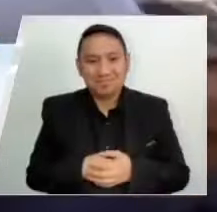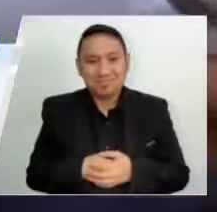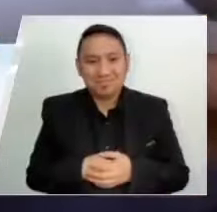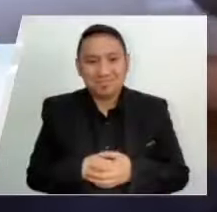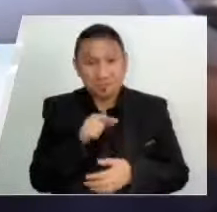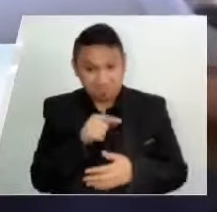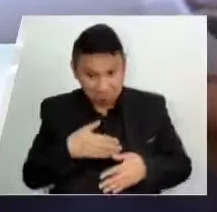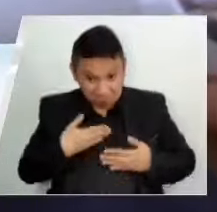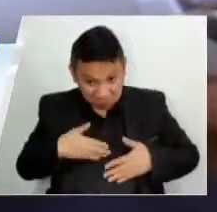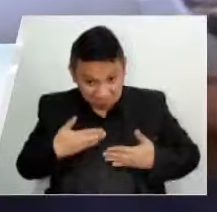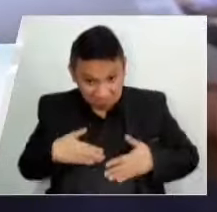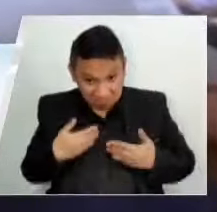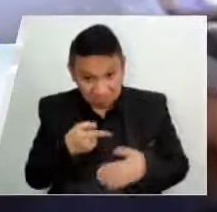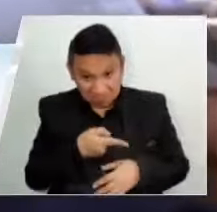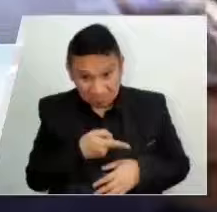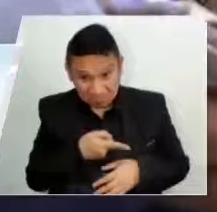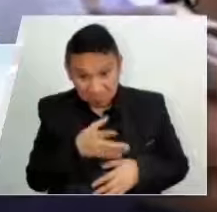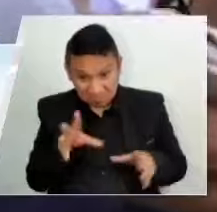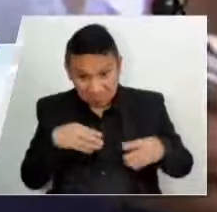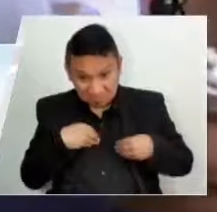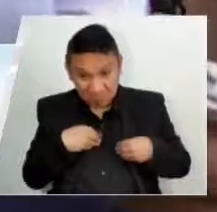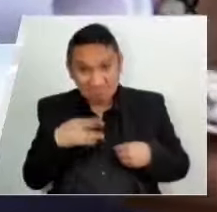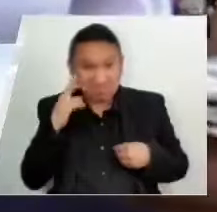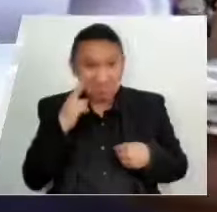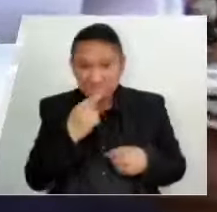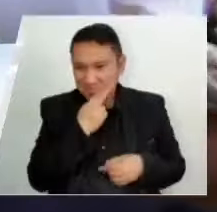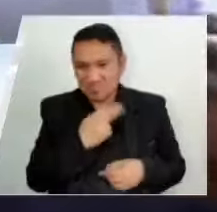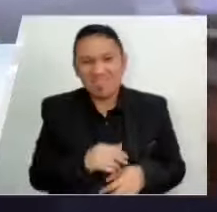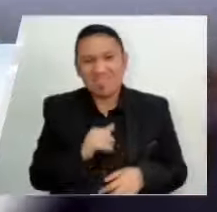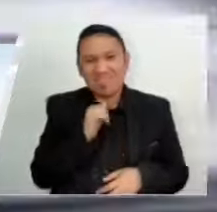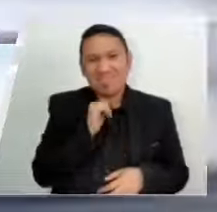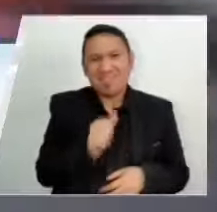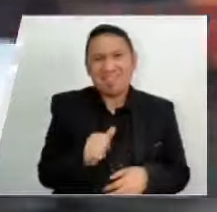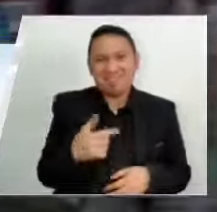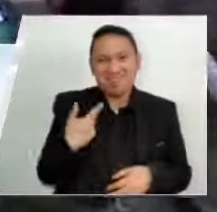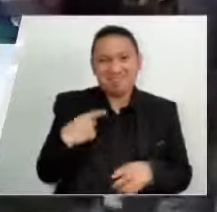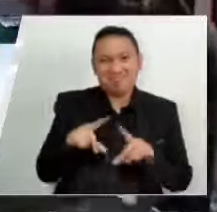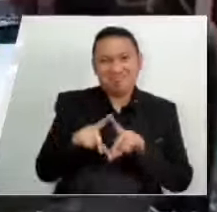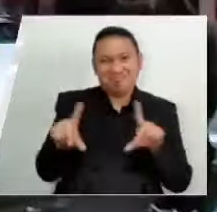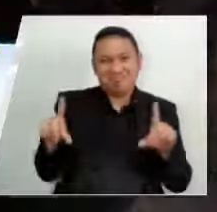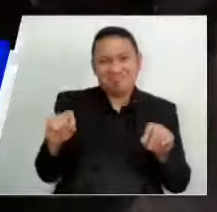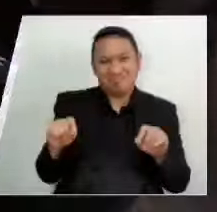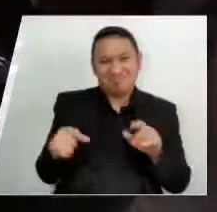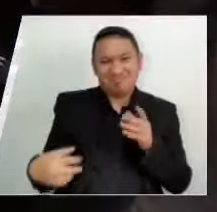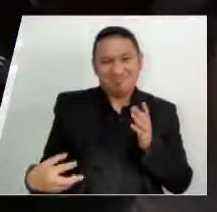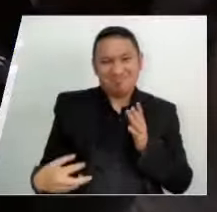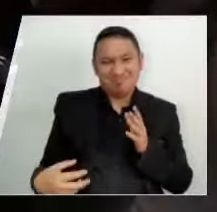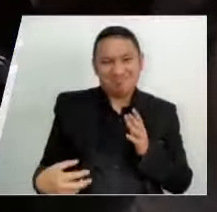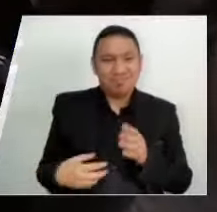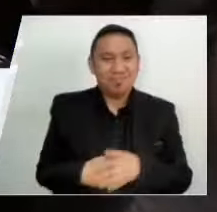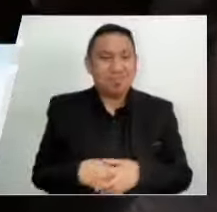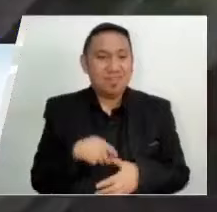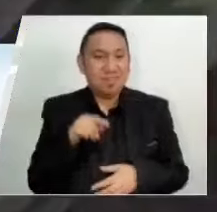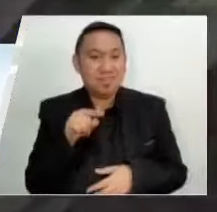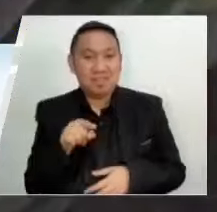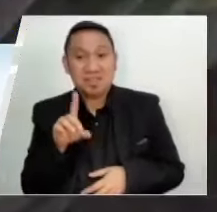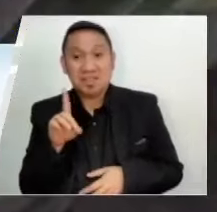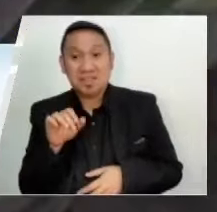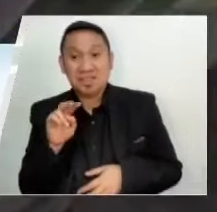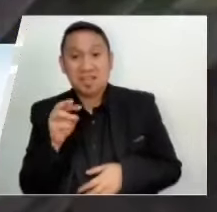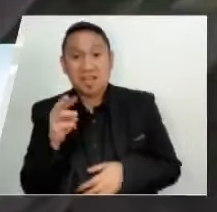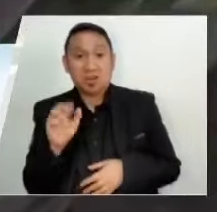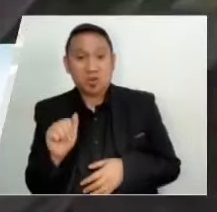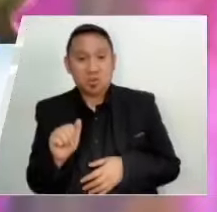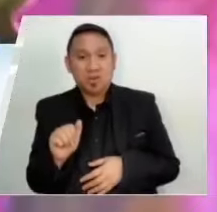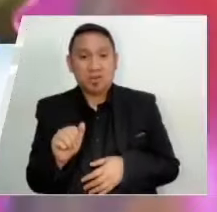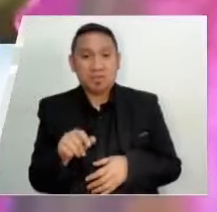ka? Na nakatanggap ka bulaklak? Hindi, kasama ticket. Sa Dangwa, di lang red roses ang agaw pansin, kundi